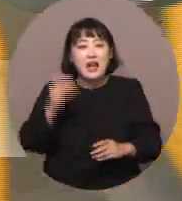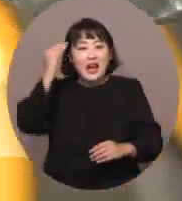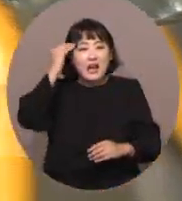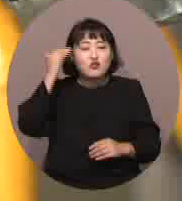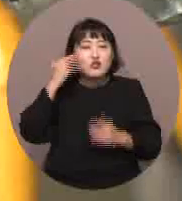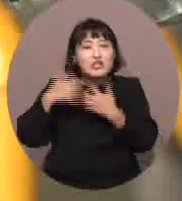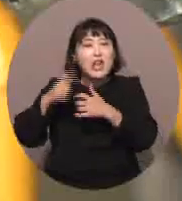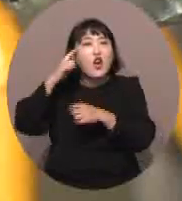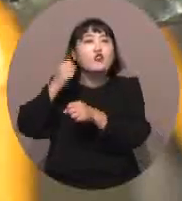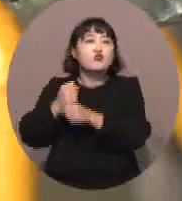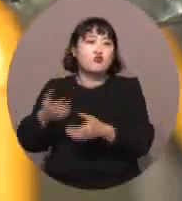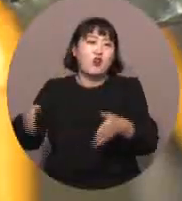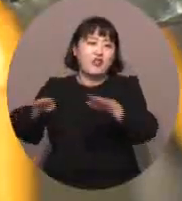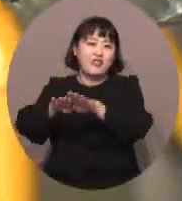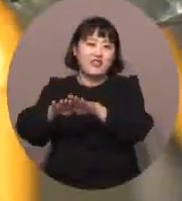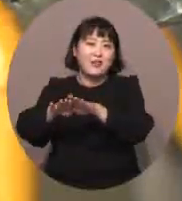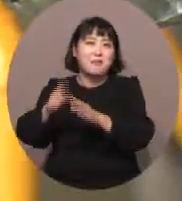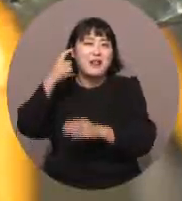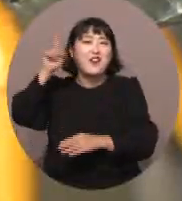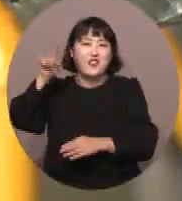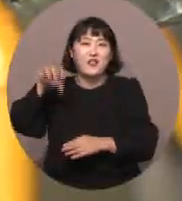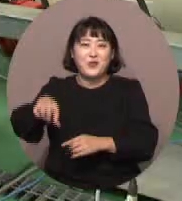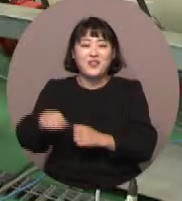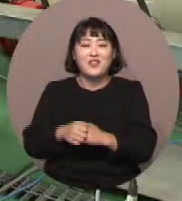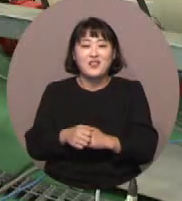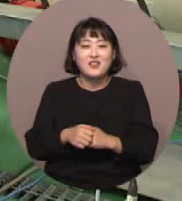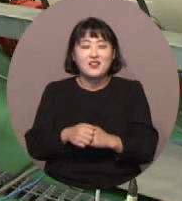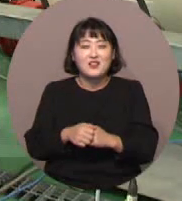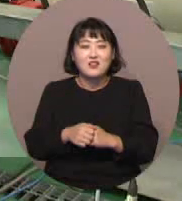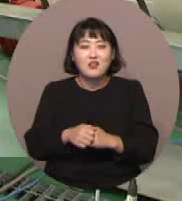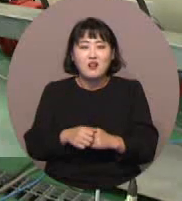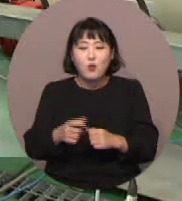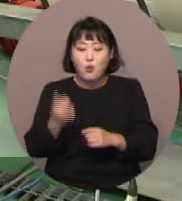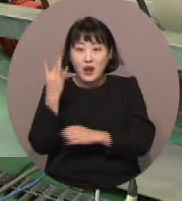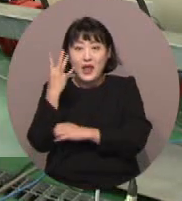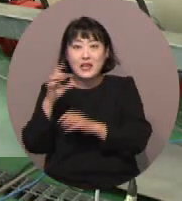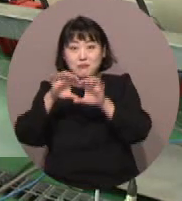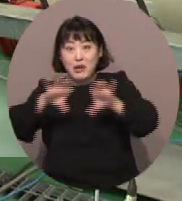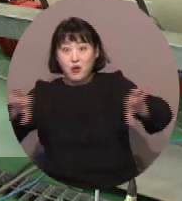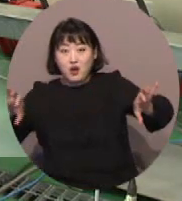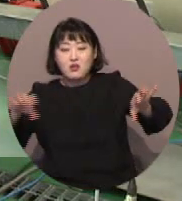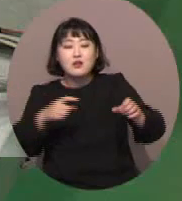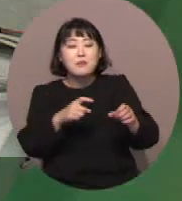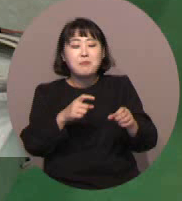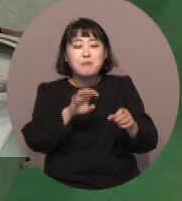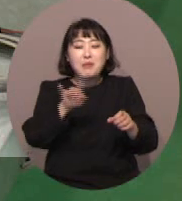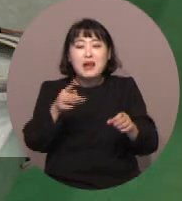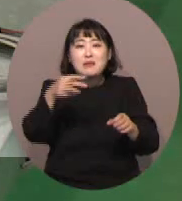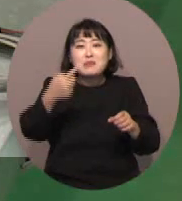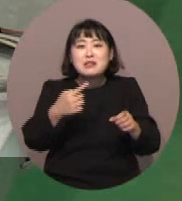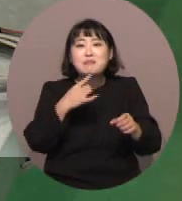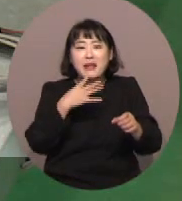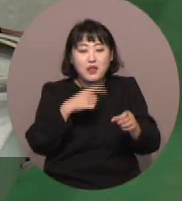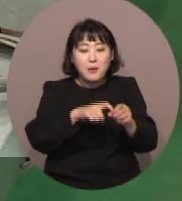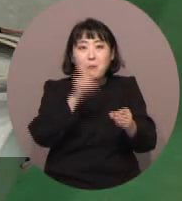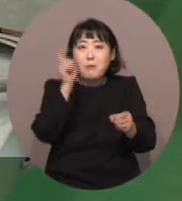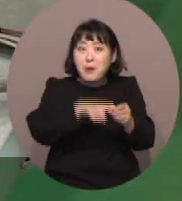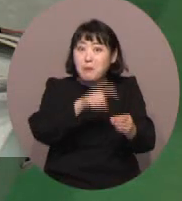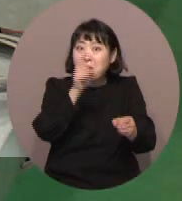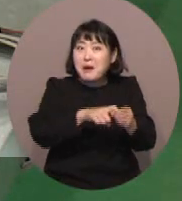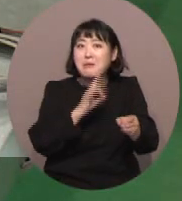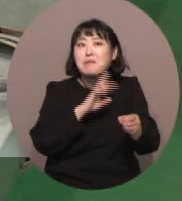케이스마트 밸브입니다 기존 밸브의 인공지능 머신러닝 기술을 적용해 밸브를 스스로 열고